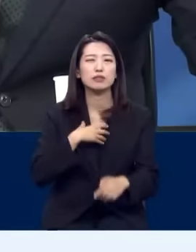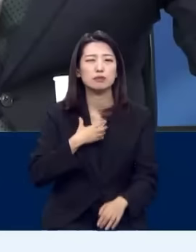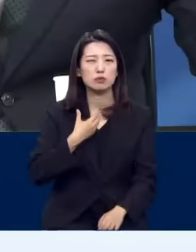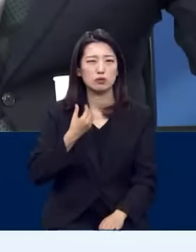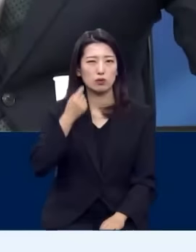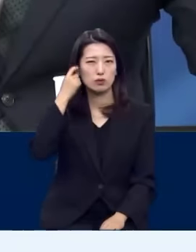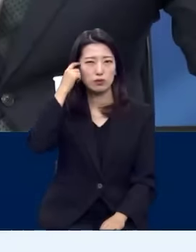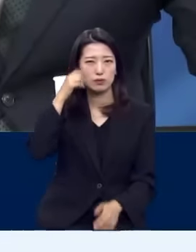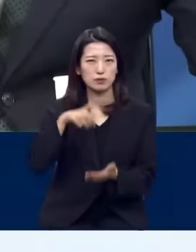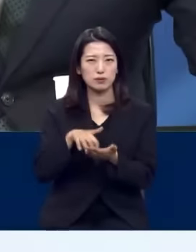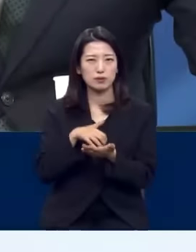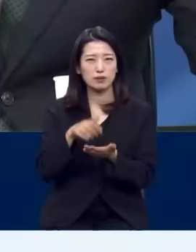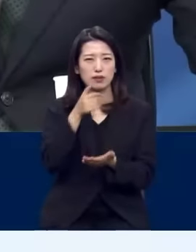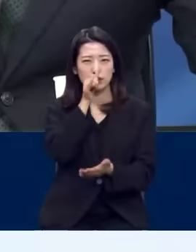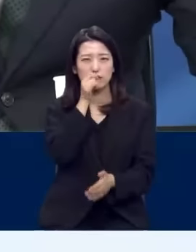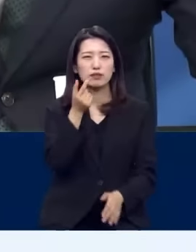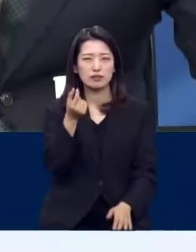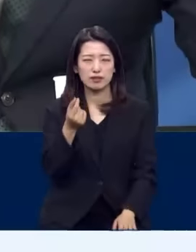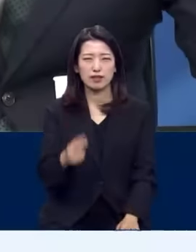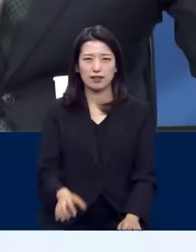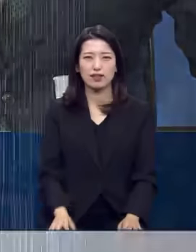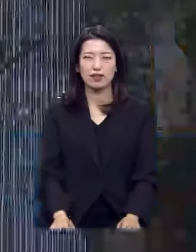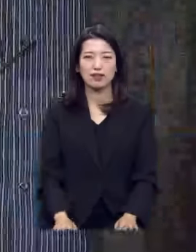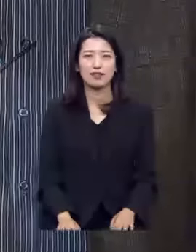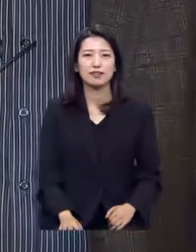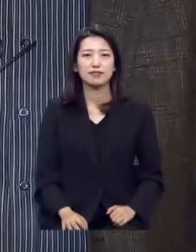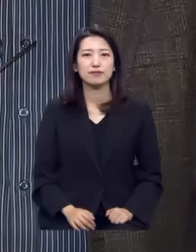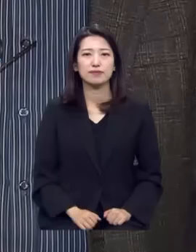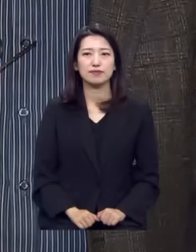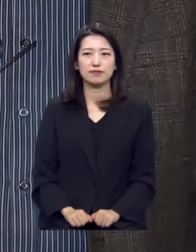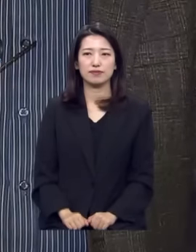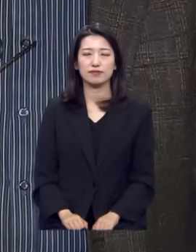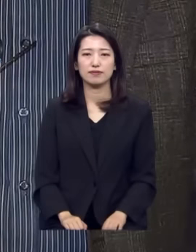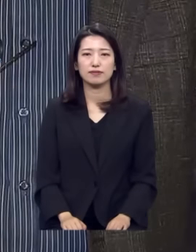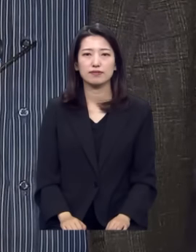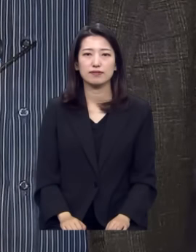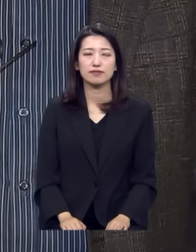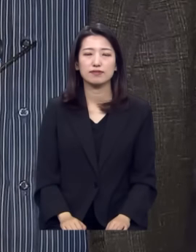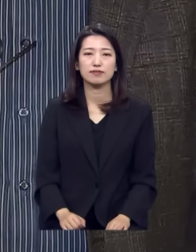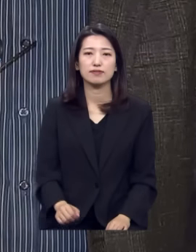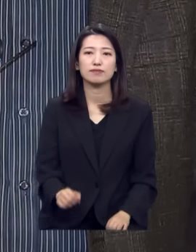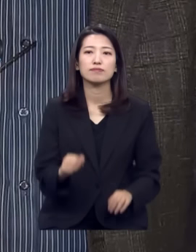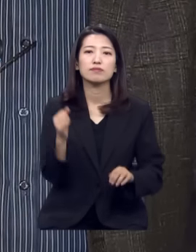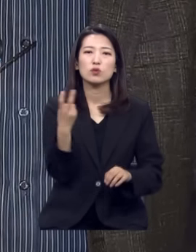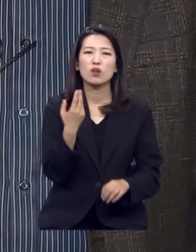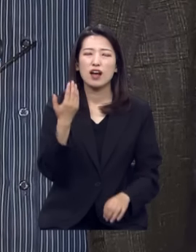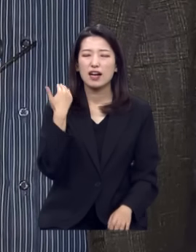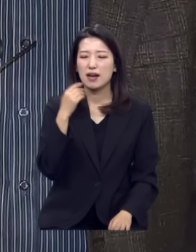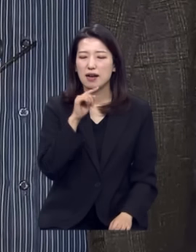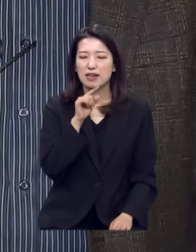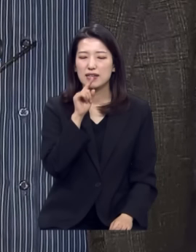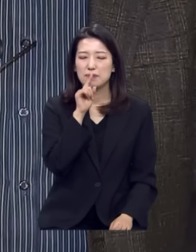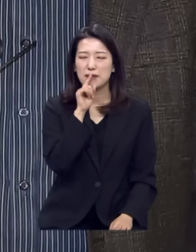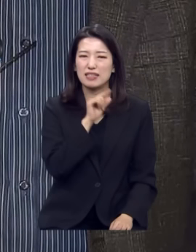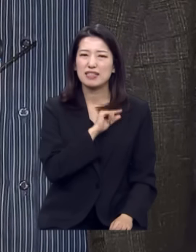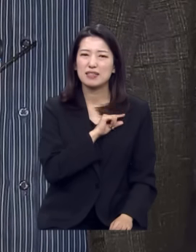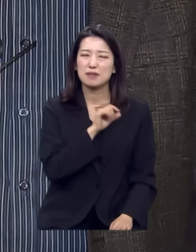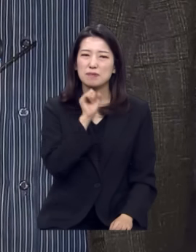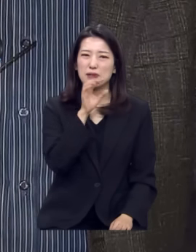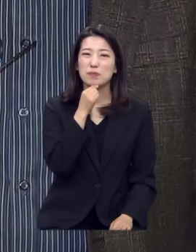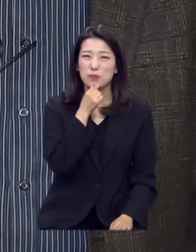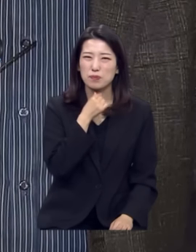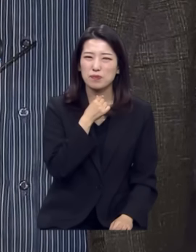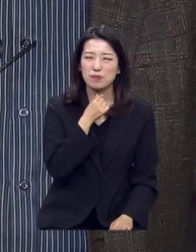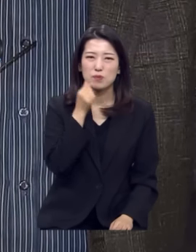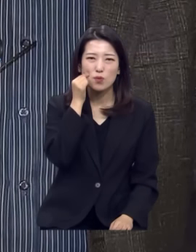아시아 선천에 있는 어느 분 얘기 뭐 누군지 다 알겠지만 뭐 여기 실명은 거론 안 하겠는데 그런 얘기도 하고 있는 거 아니요 저쪽에서 지금 김소현